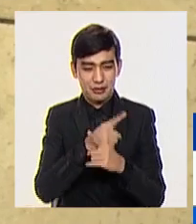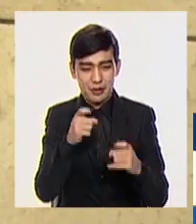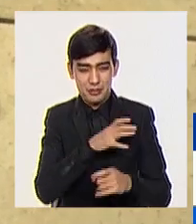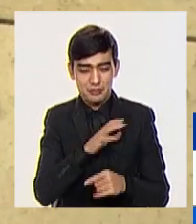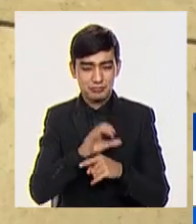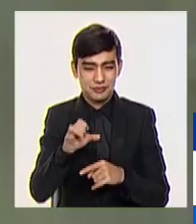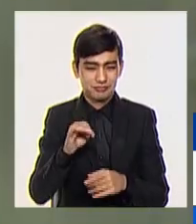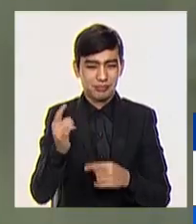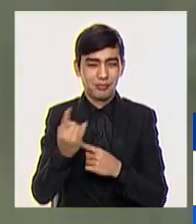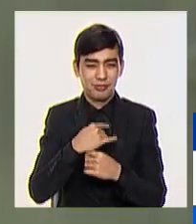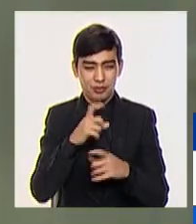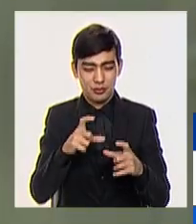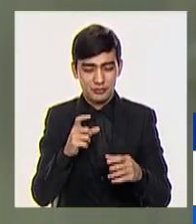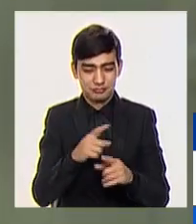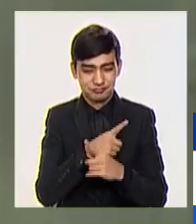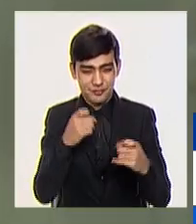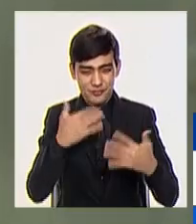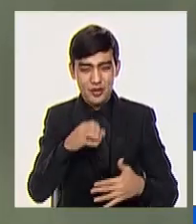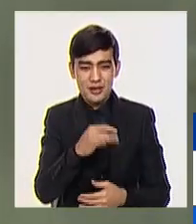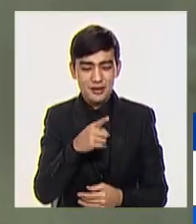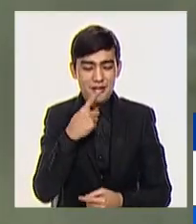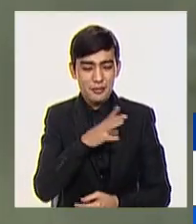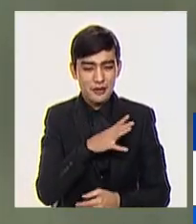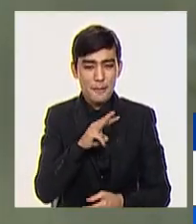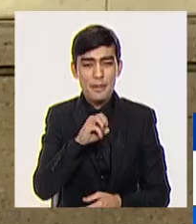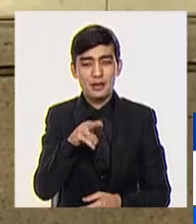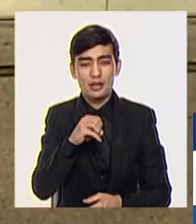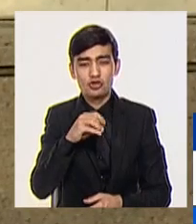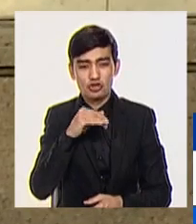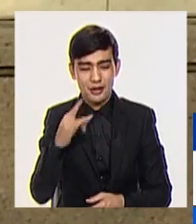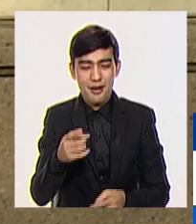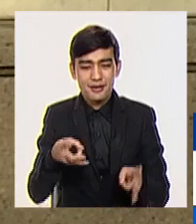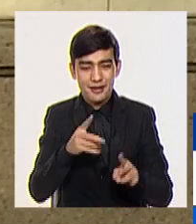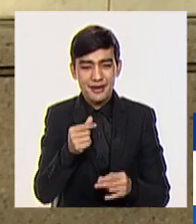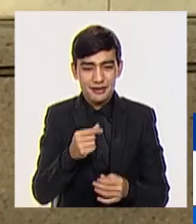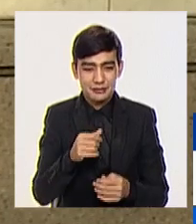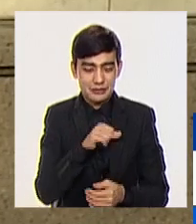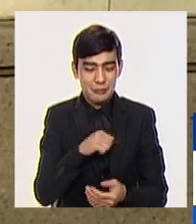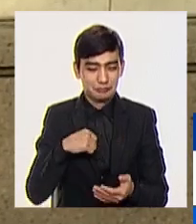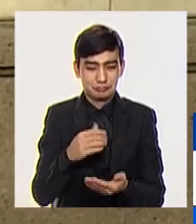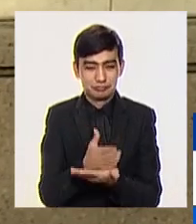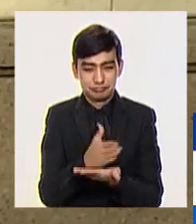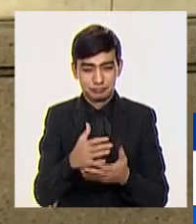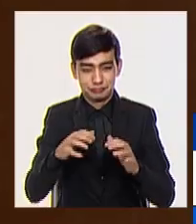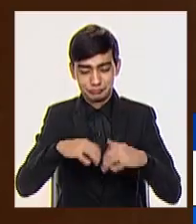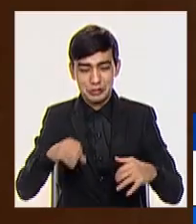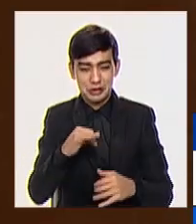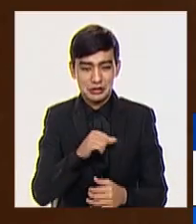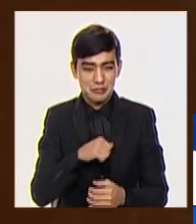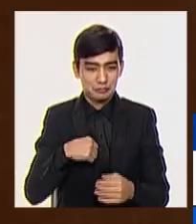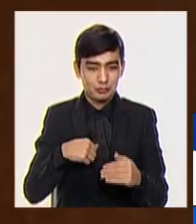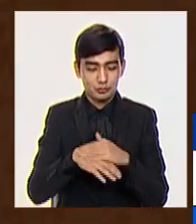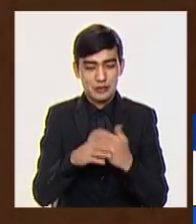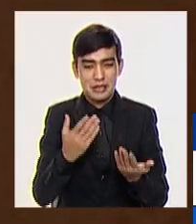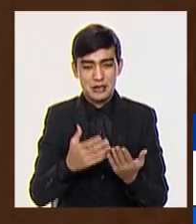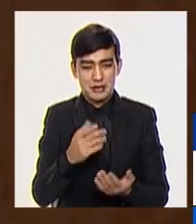утверждают обманутые вкладчики. В нем говорится, что менеджеры могут разделить оставшиеся деньги из кассы между собой и сделать